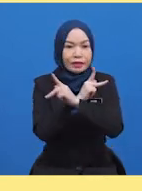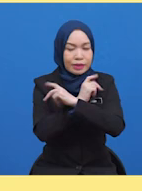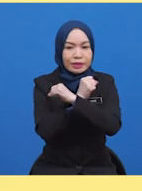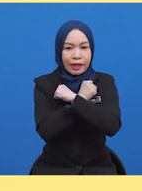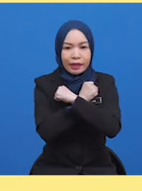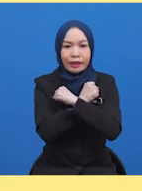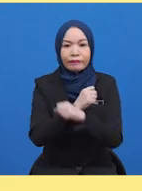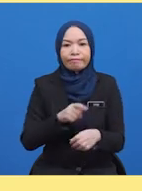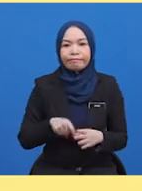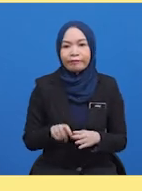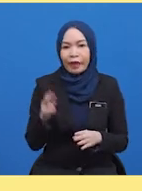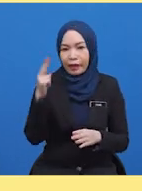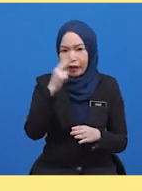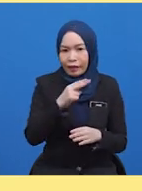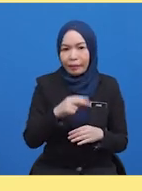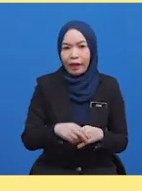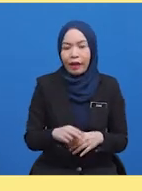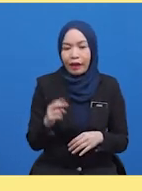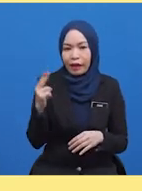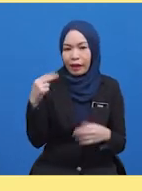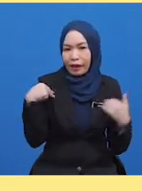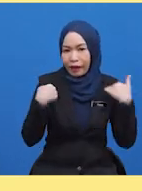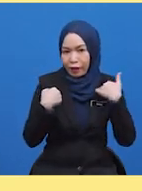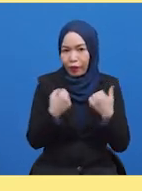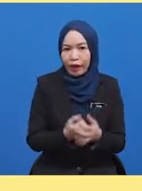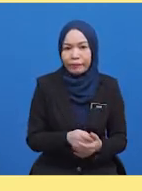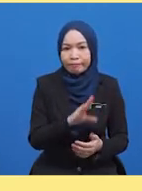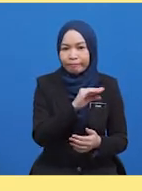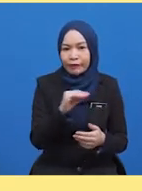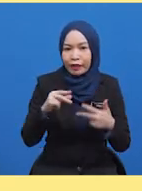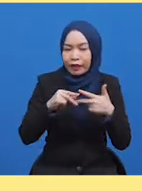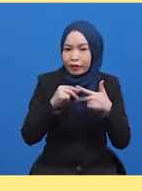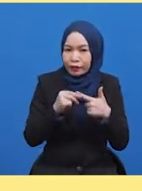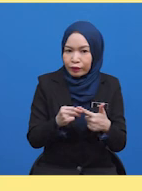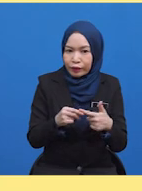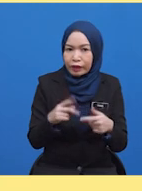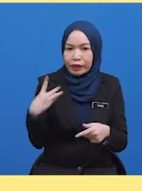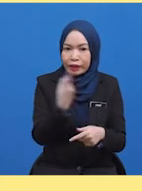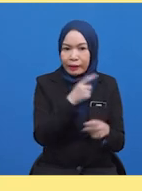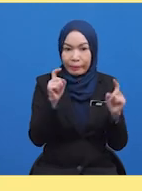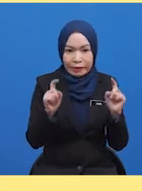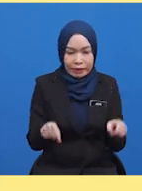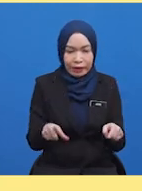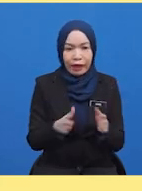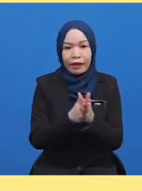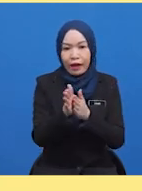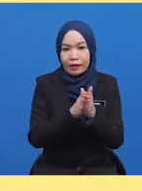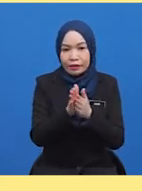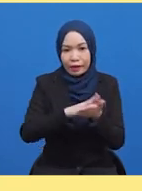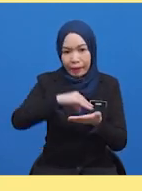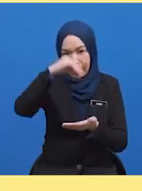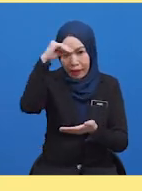terhadap Haiwan pengajaran yang kedua ialah kita mestilah Rajin menimba ilmu